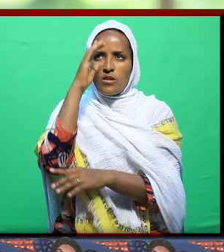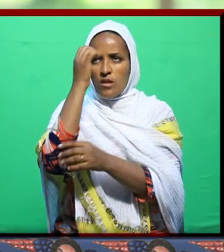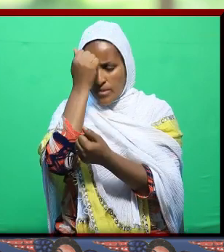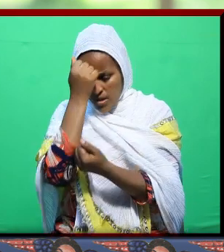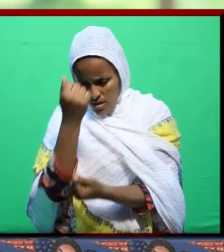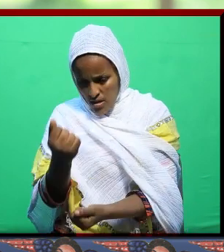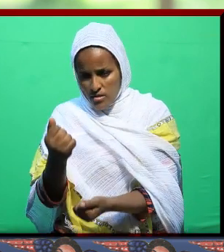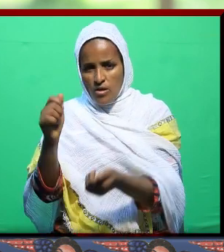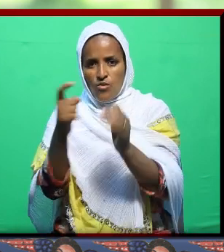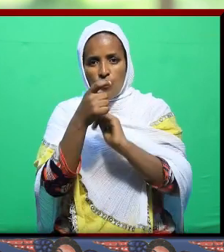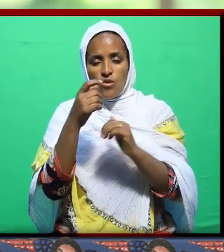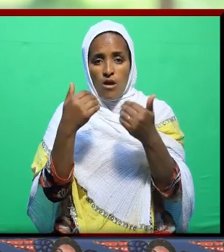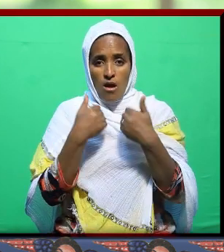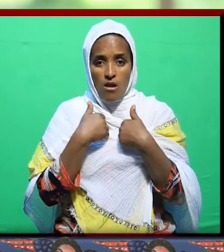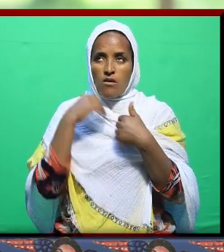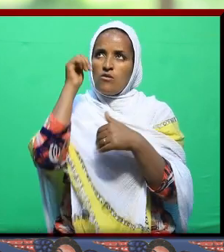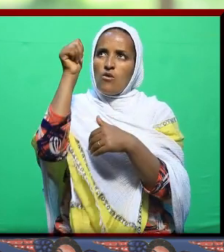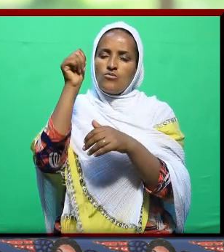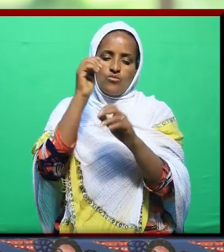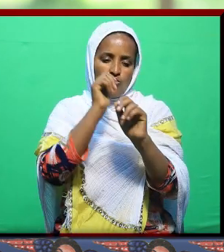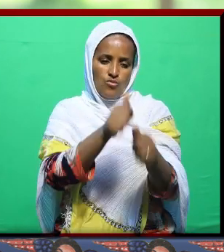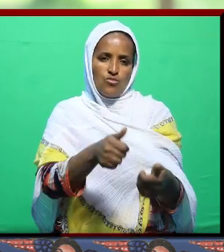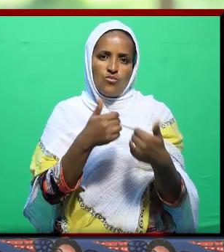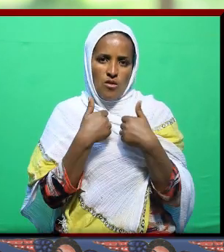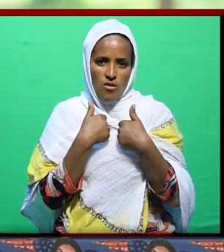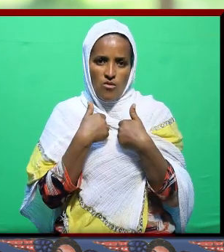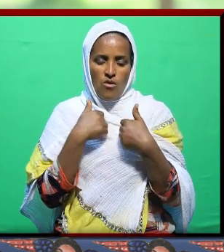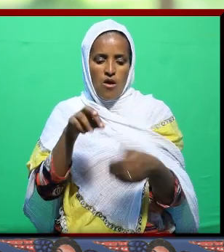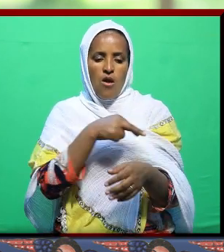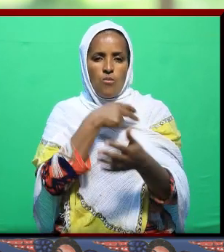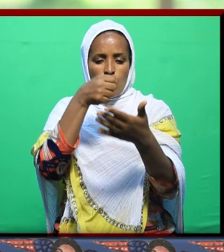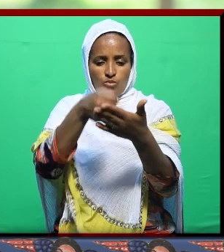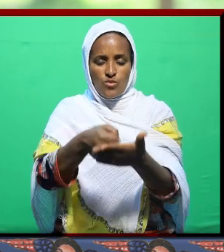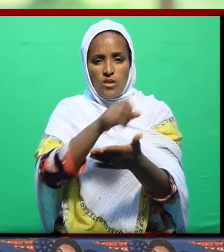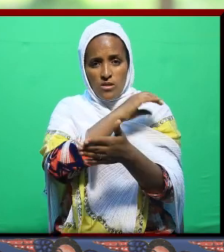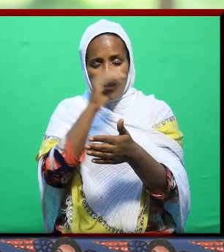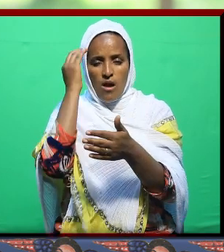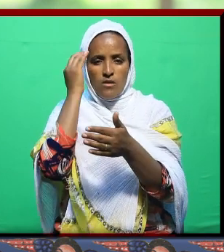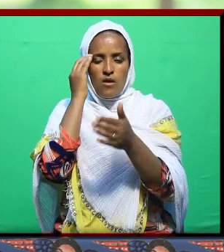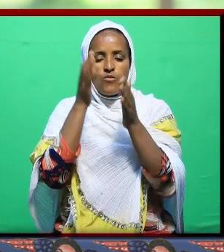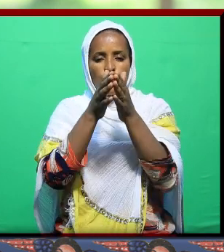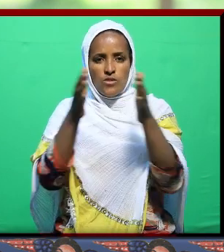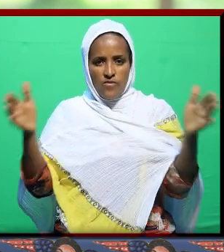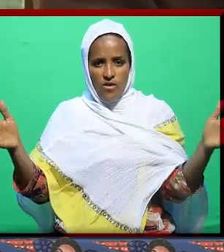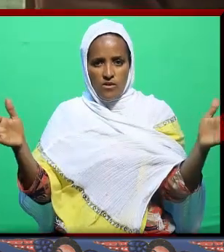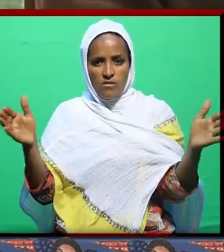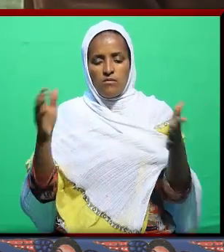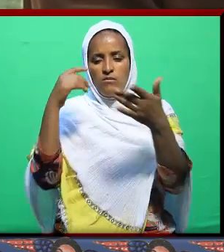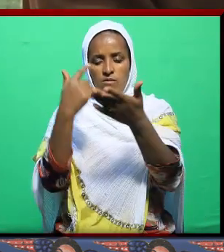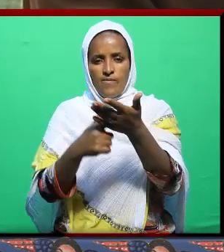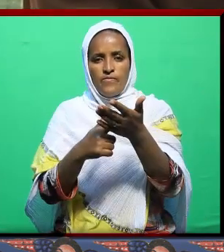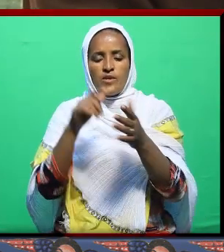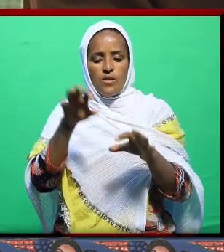ልቦናው ለእግዚአብሔር የተገዛ የሆነ እንደሆነ ይሰጠዋል። እንደ ሃይማኖቱ ጽናትና እንደ አይምሮ ስፋት ወበከመ